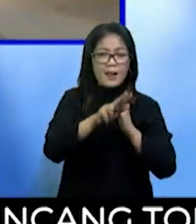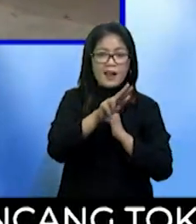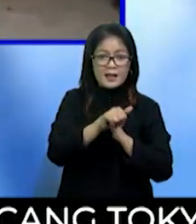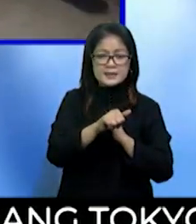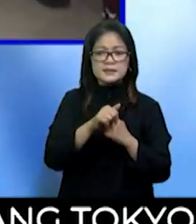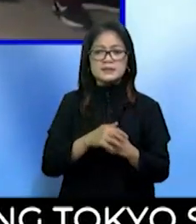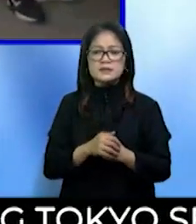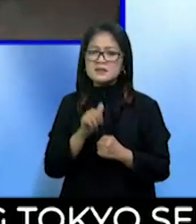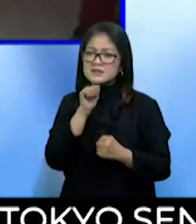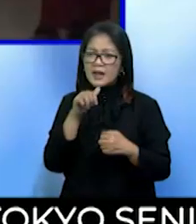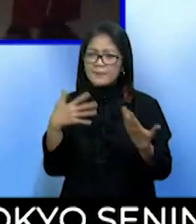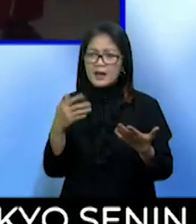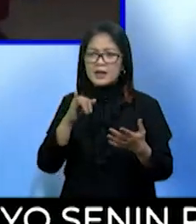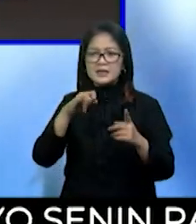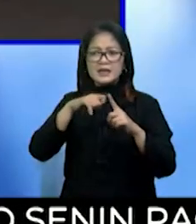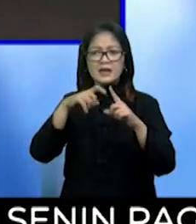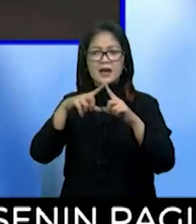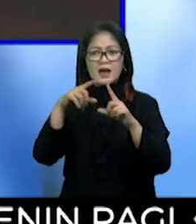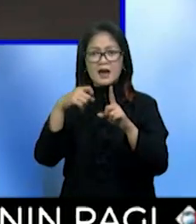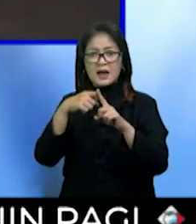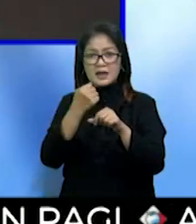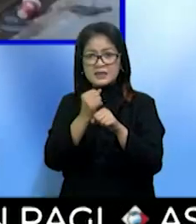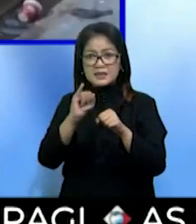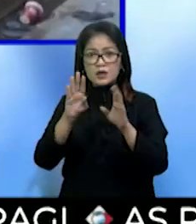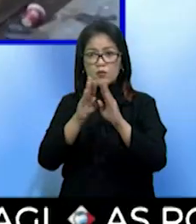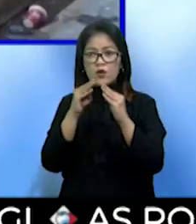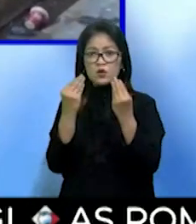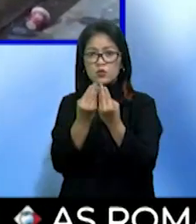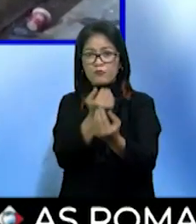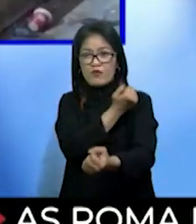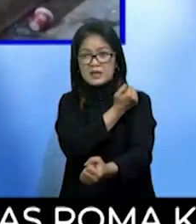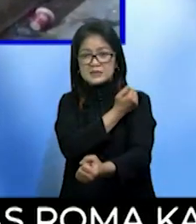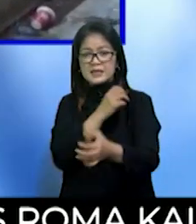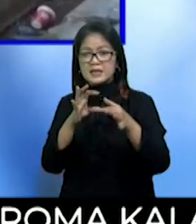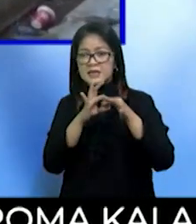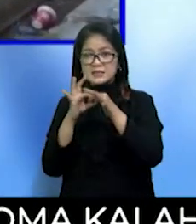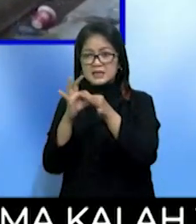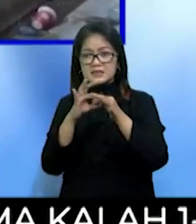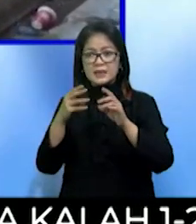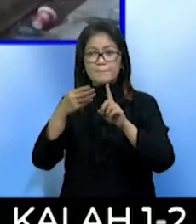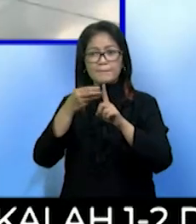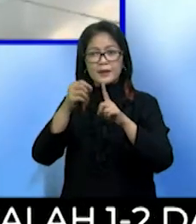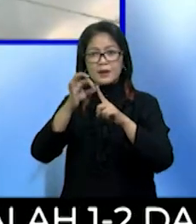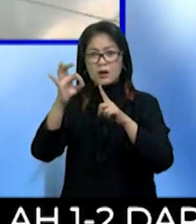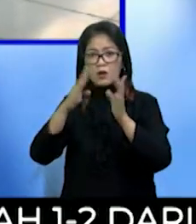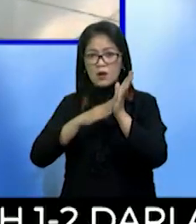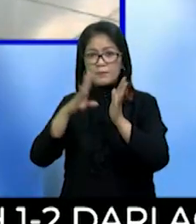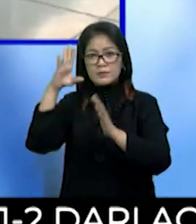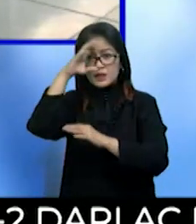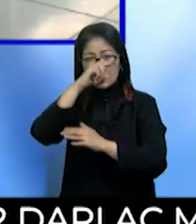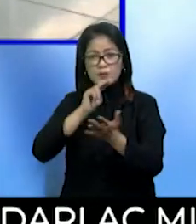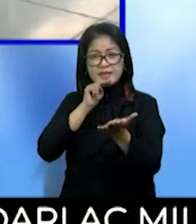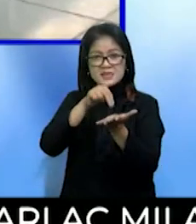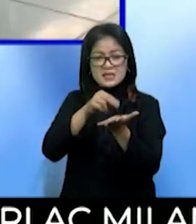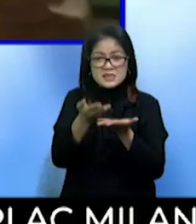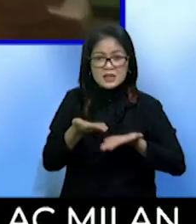oleh ITAGI bersama Komite Vaksin dan juga bersama Badan POM untuk kemudian melihat kembali izin penggunaan darurat yang saat